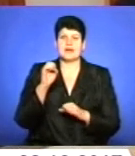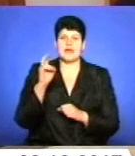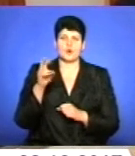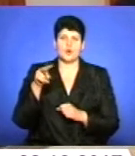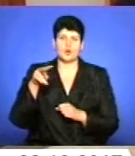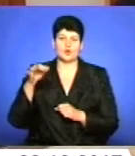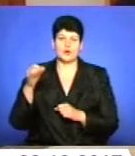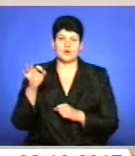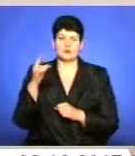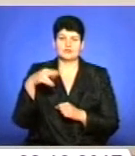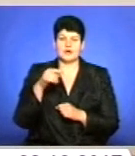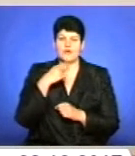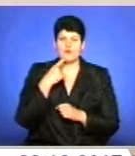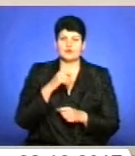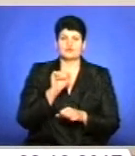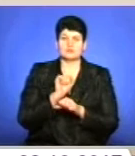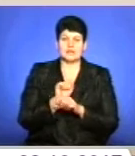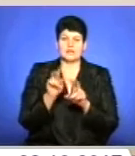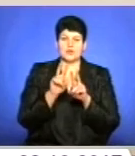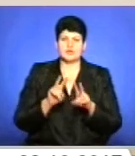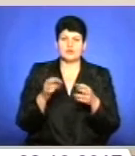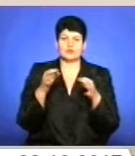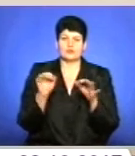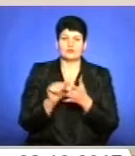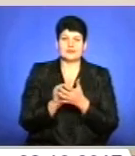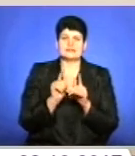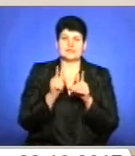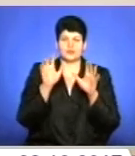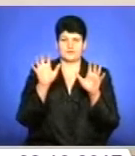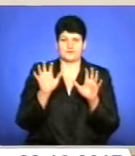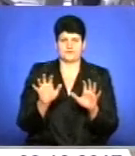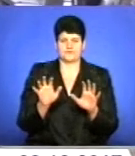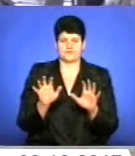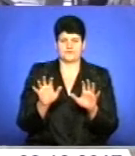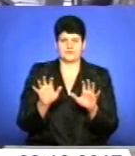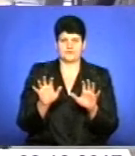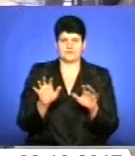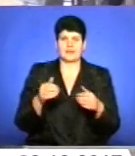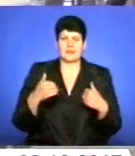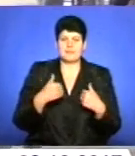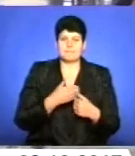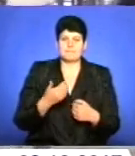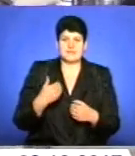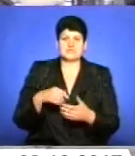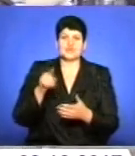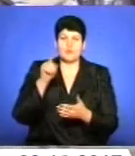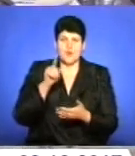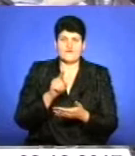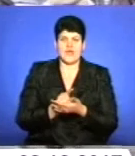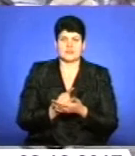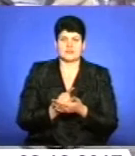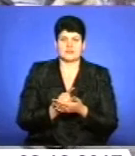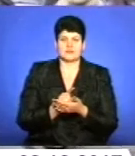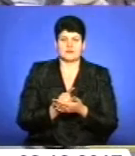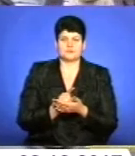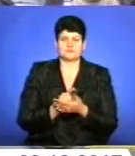облдержадміністрації кажуть, зупинили розгляд дозвільних документів згідно з чинним законодавством. Ми зобов'язані